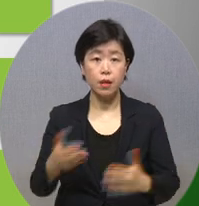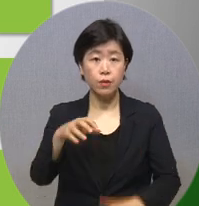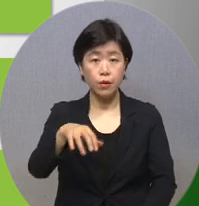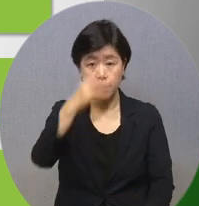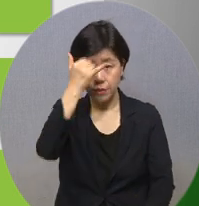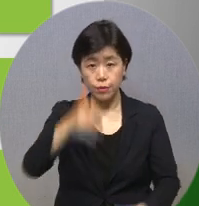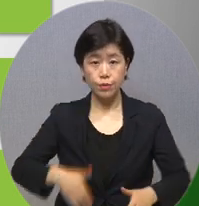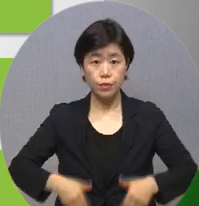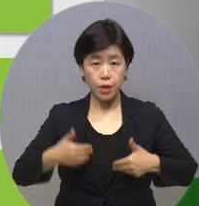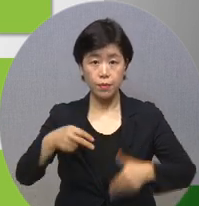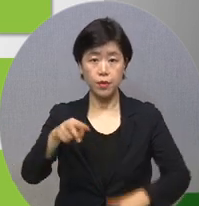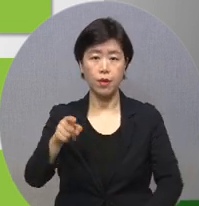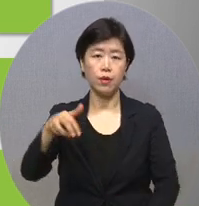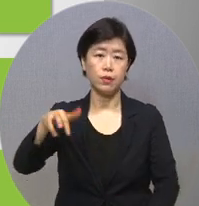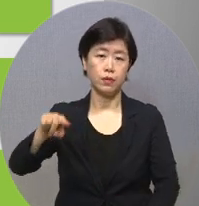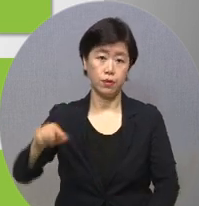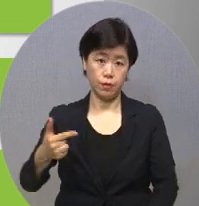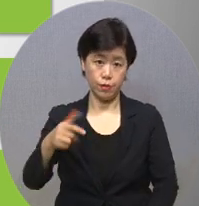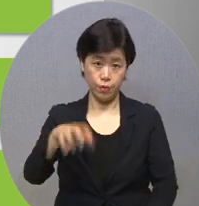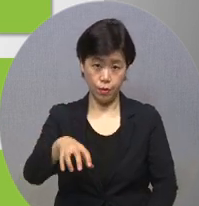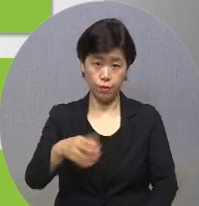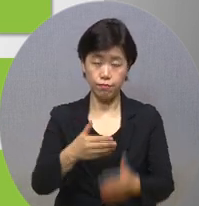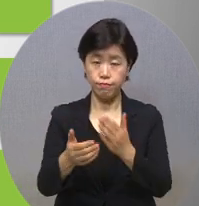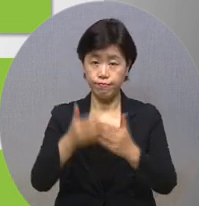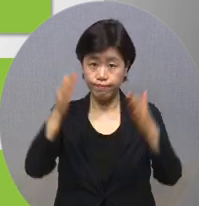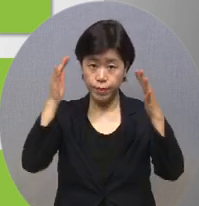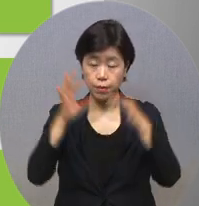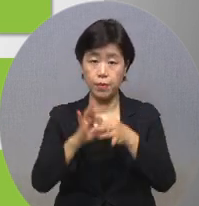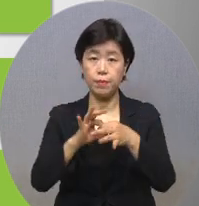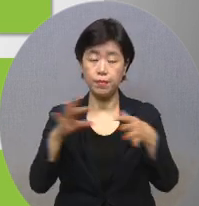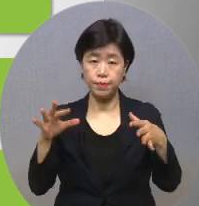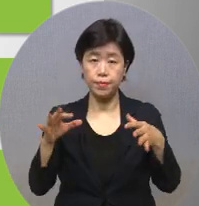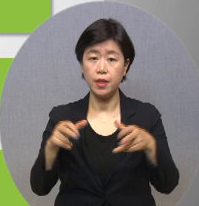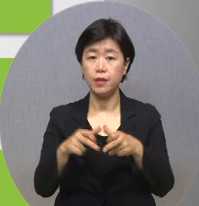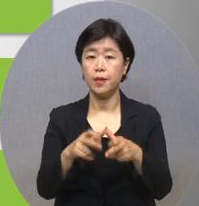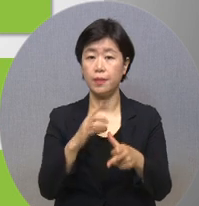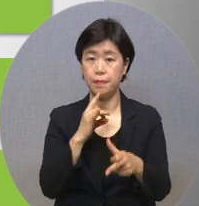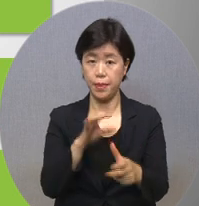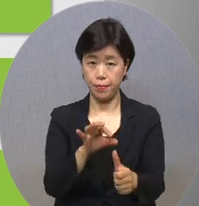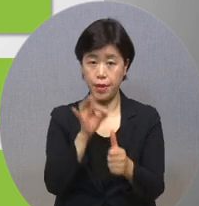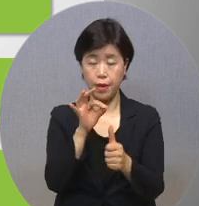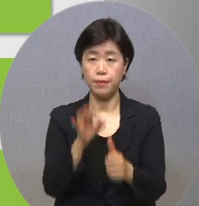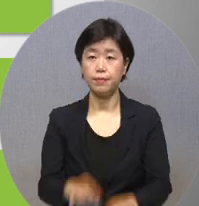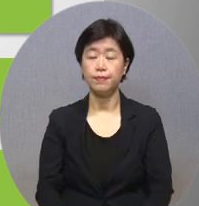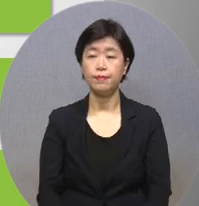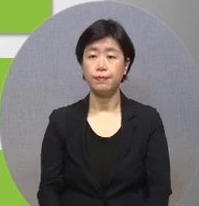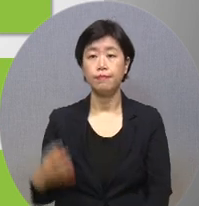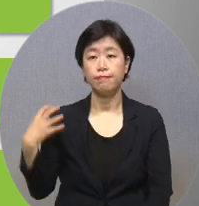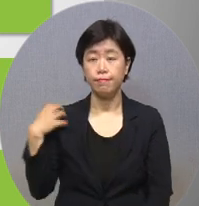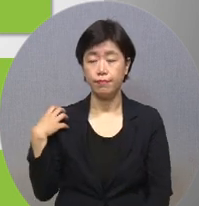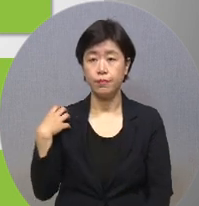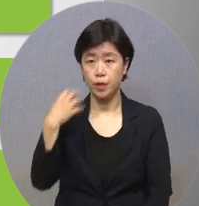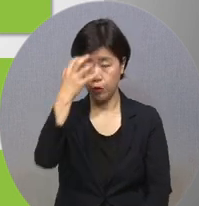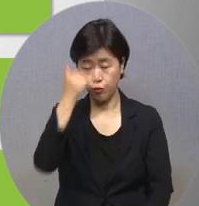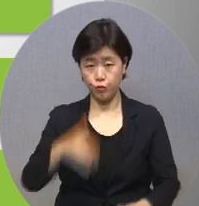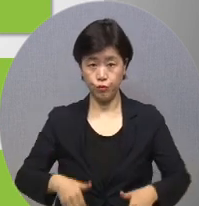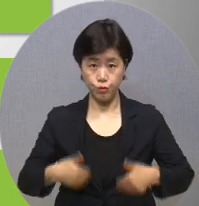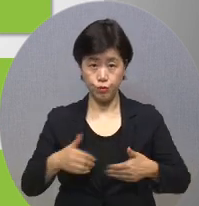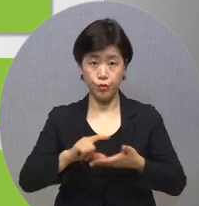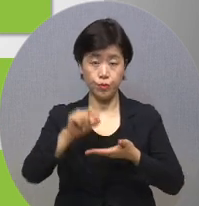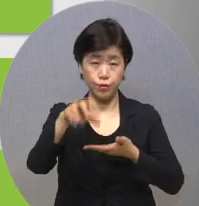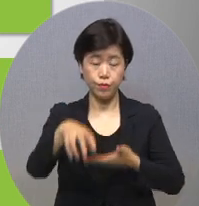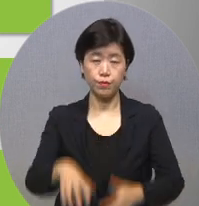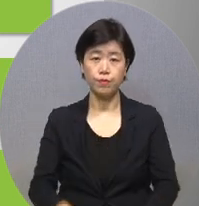서천군입니다. 경력과 학력은 무관하며 상용직을 채용합니다. 장애인만 채용하며 담당기사는